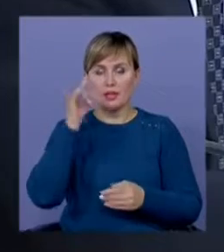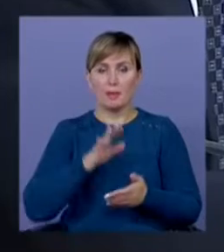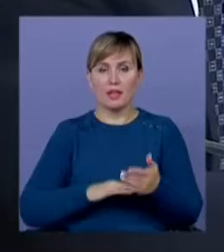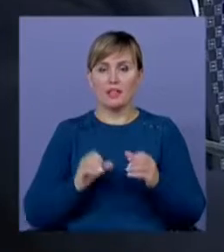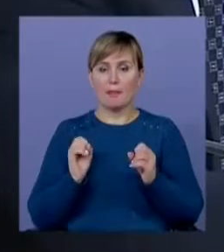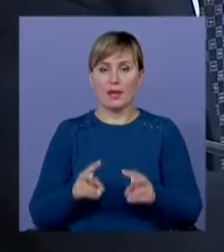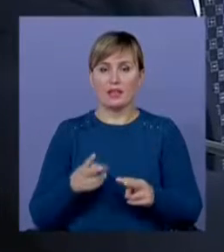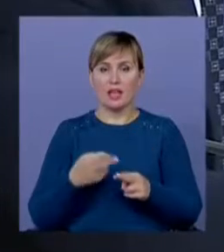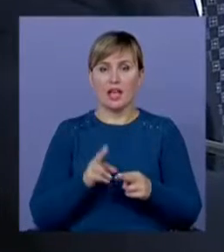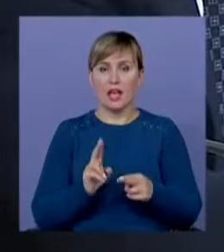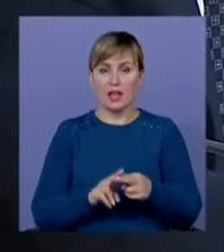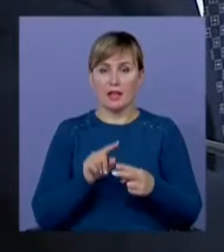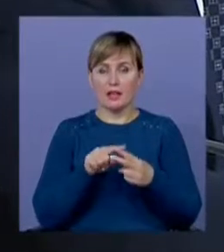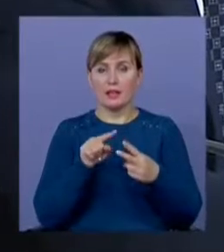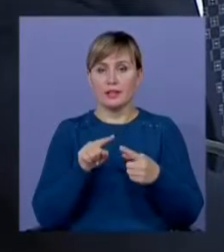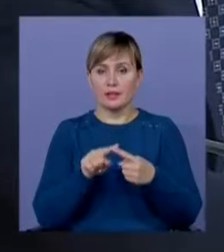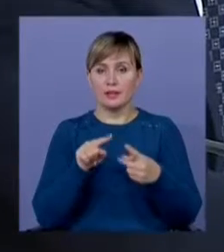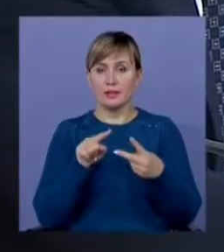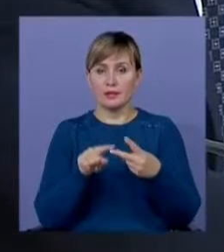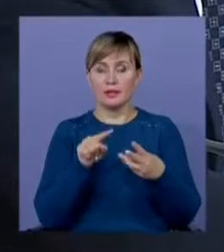безопасность. Эти вещи в руках